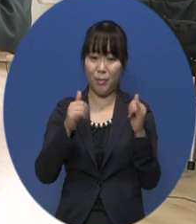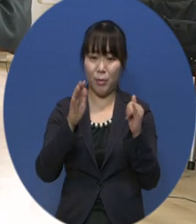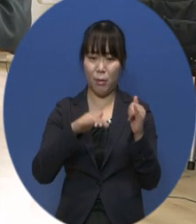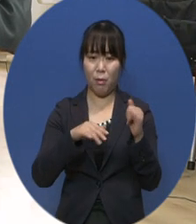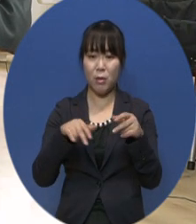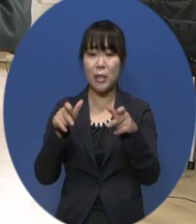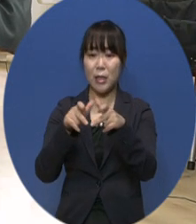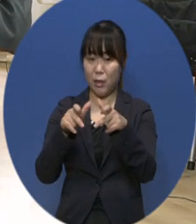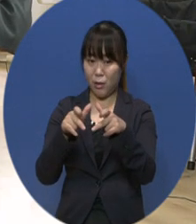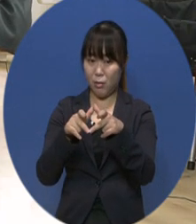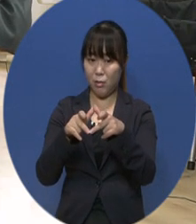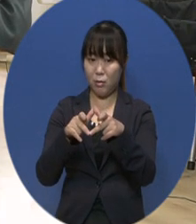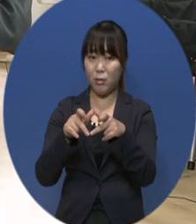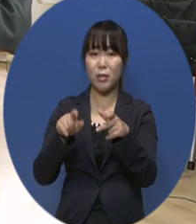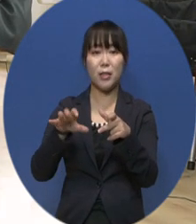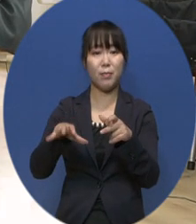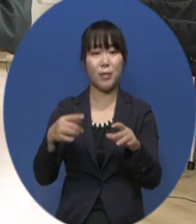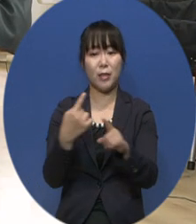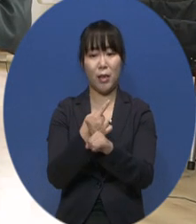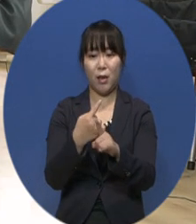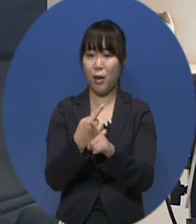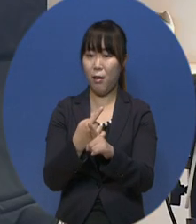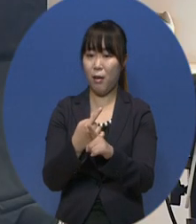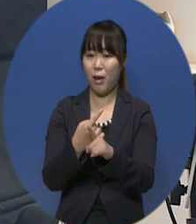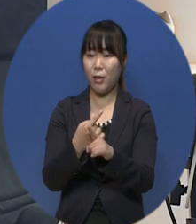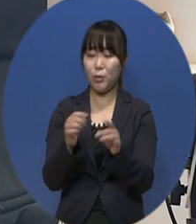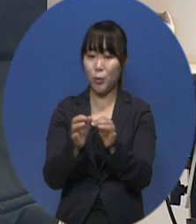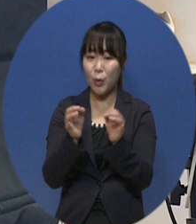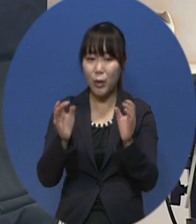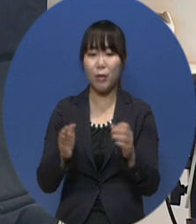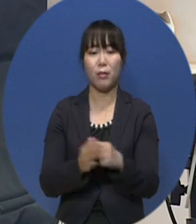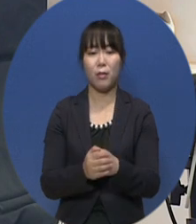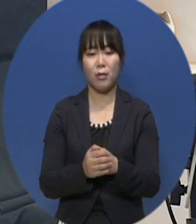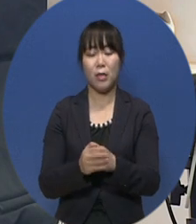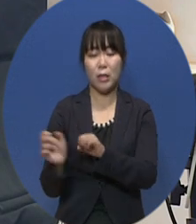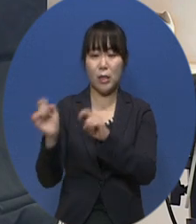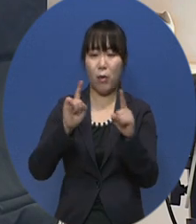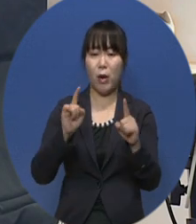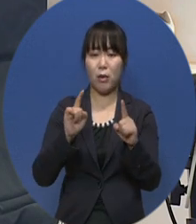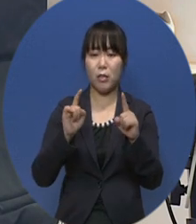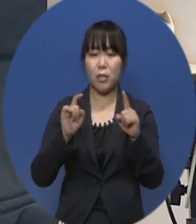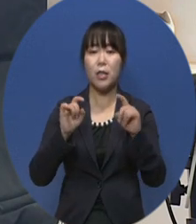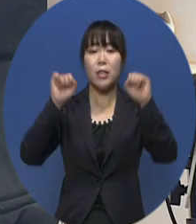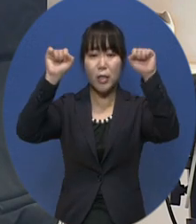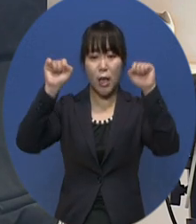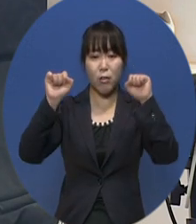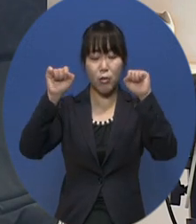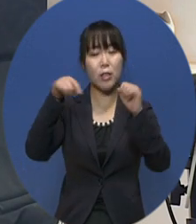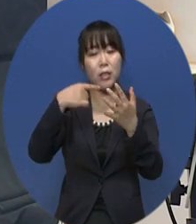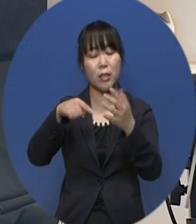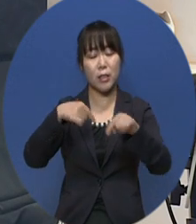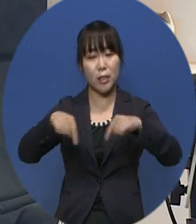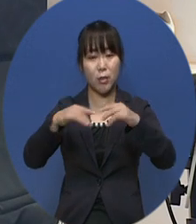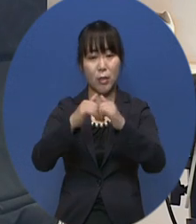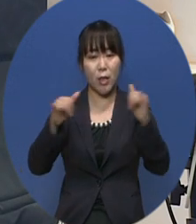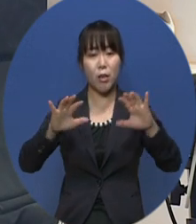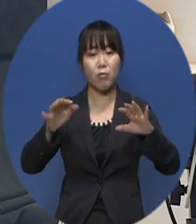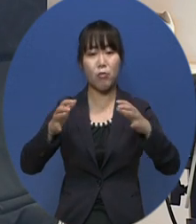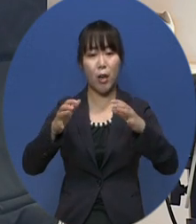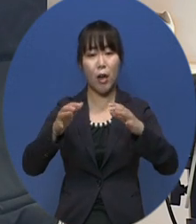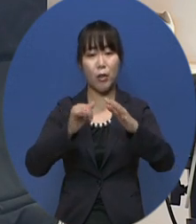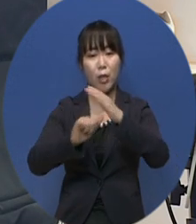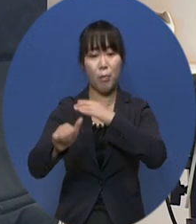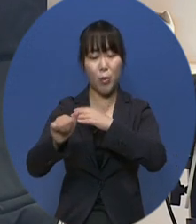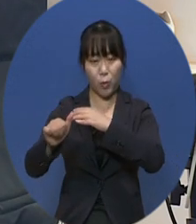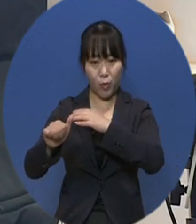있는 분들은 네. 여기서 이제 재활체육을 경험하면서, 네. 여기 재활체육의 이제 체육 지도자들이 네. 국가대표로 키웠던 분들이